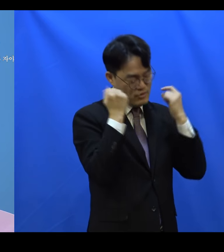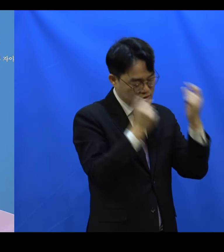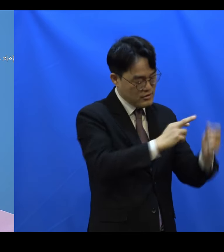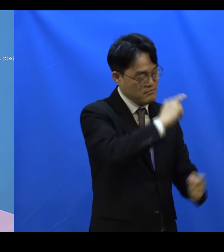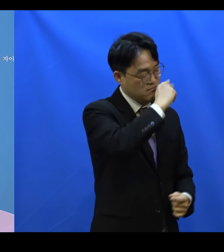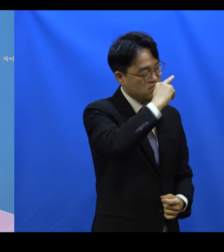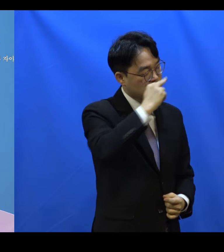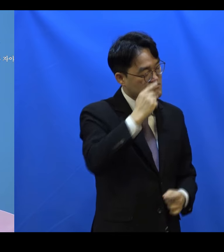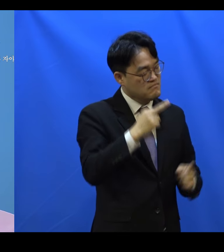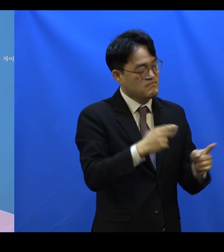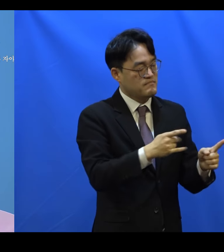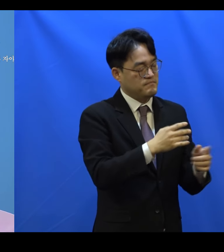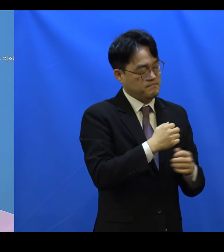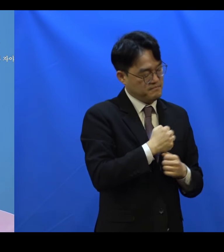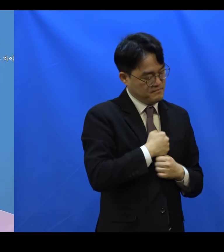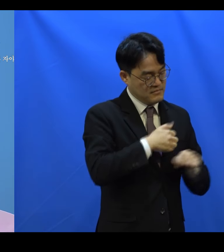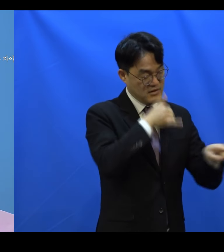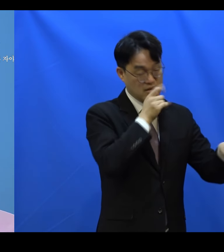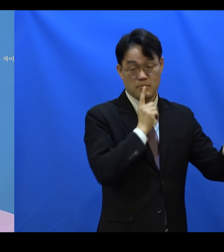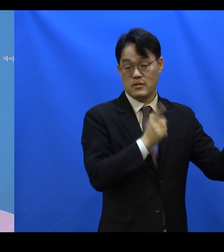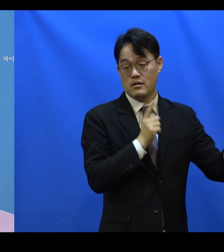우리도 백합화로 살아야 한다는 거죠.